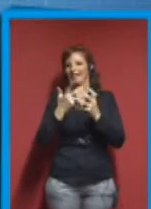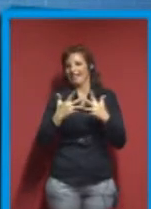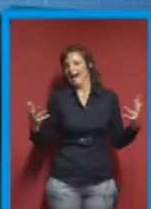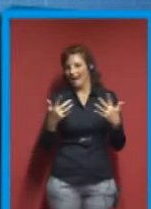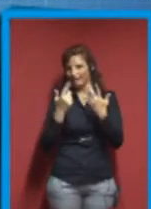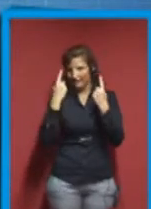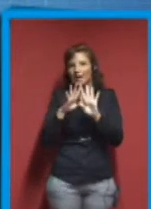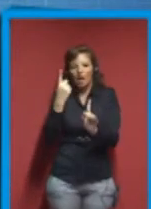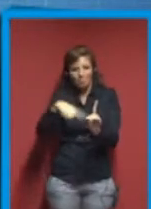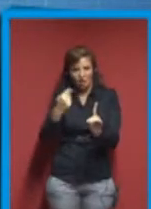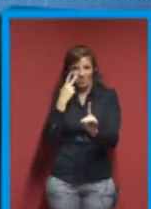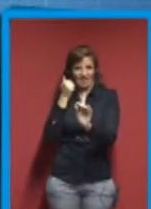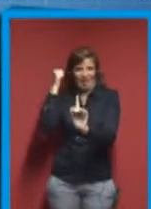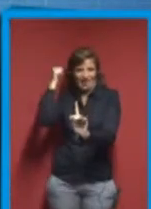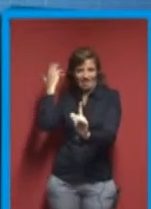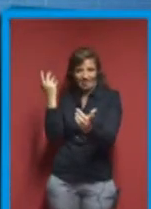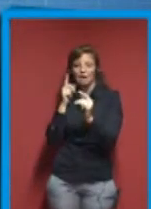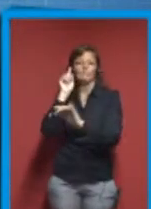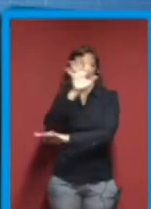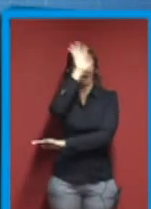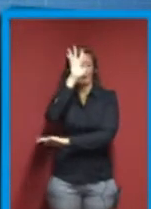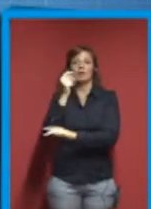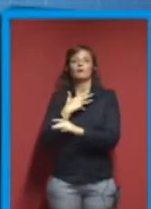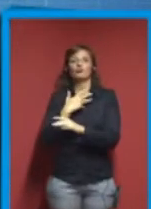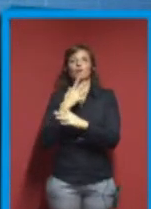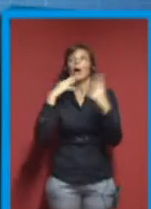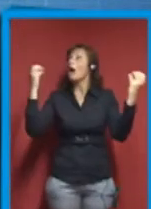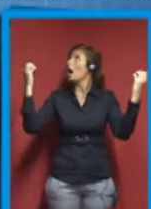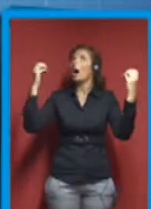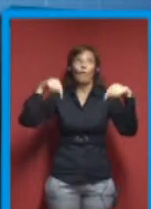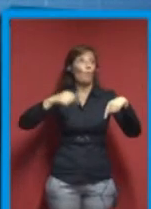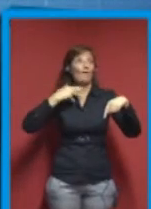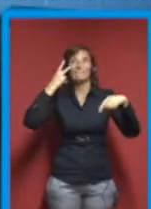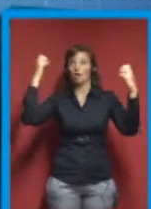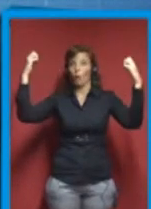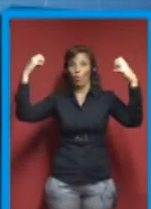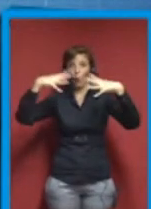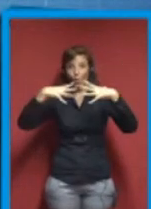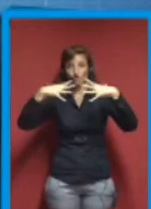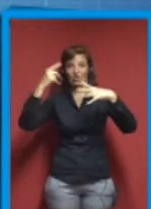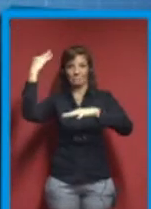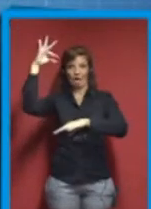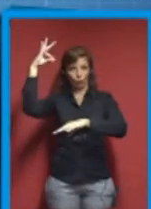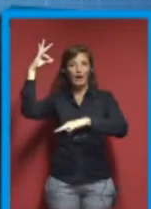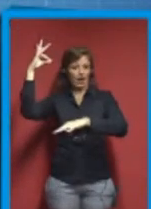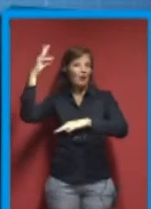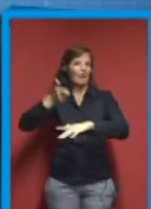queste cose che abbiamo qui. Per esempio, abbiamo luci molto particolari, però